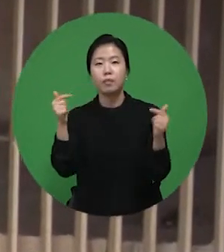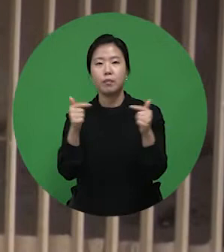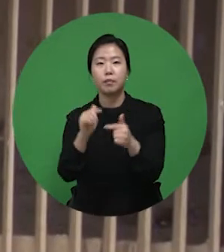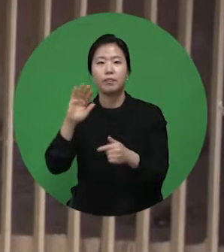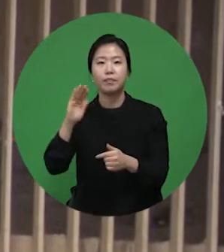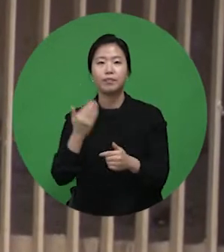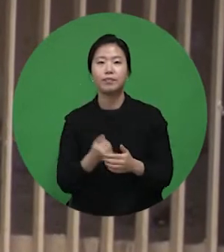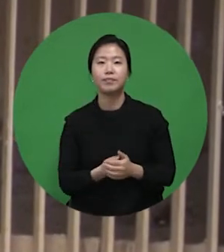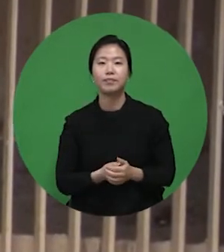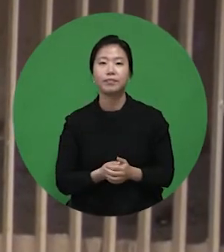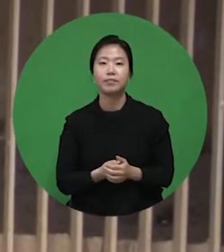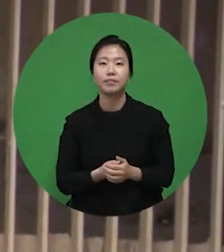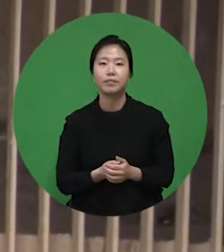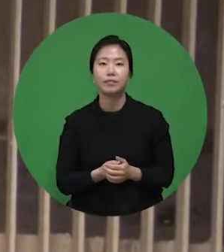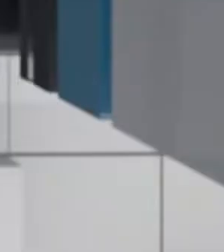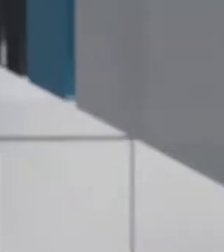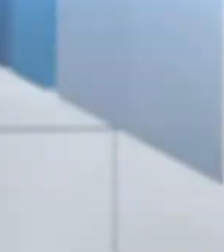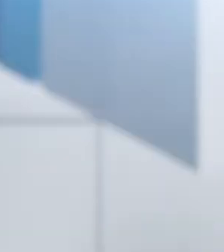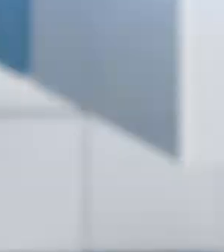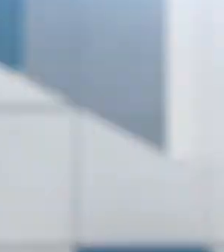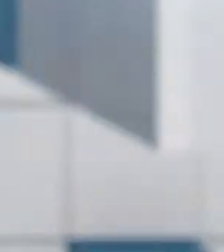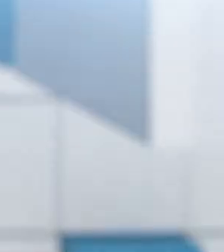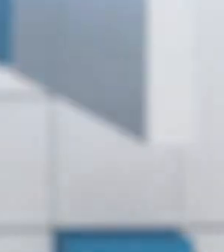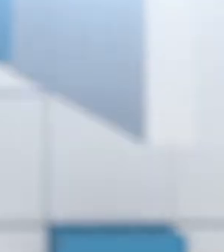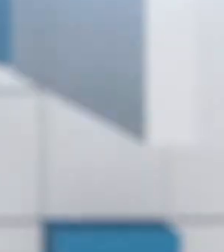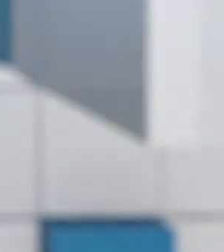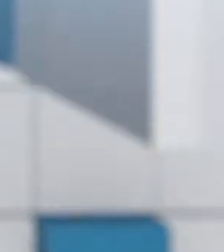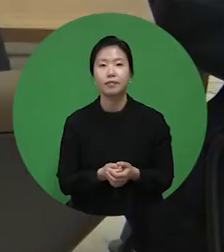부담을 감소시켰습니다.